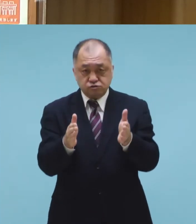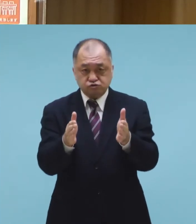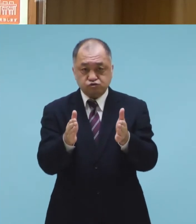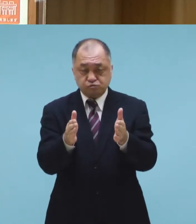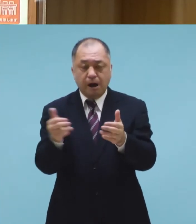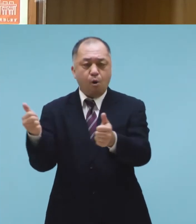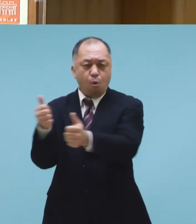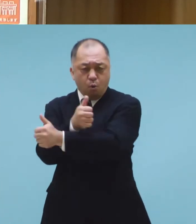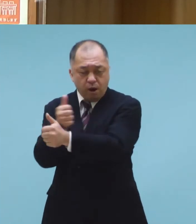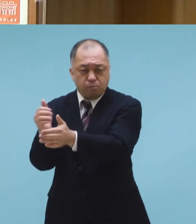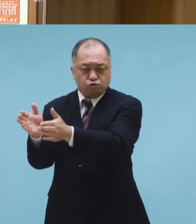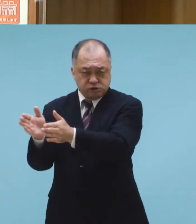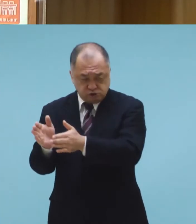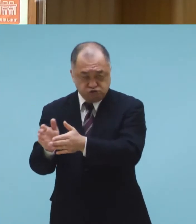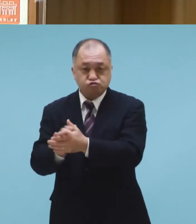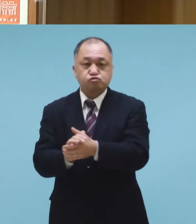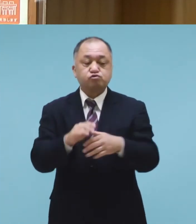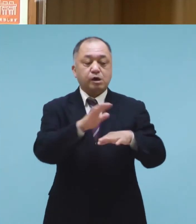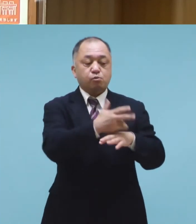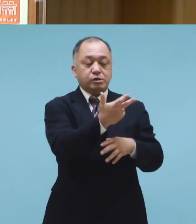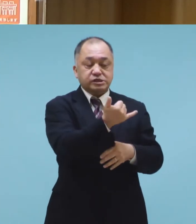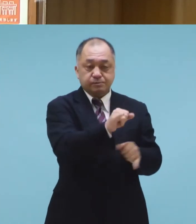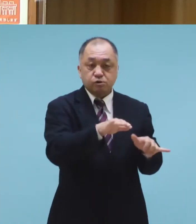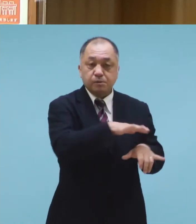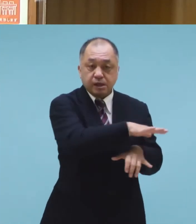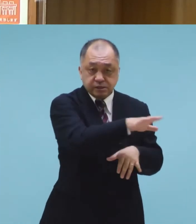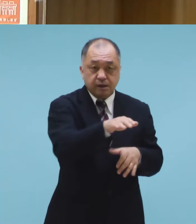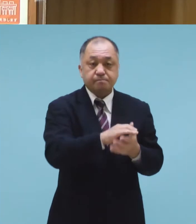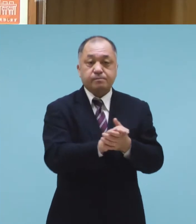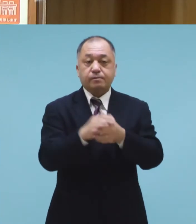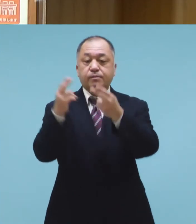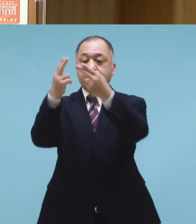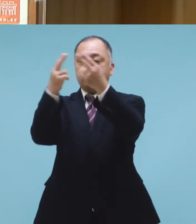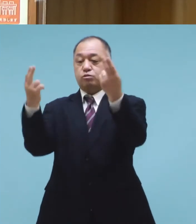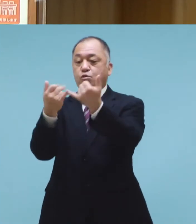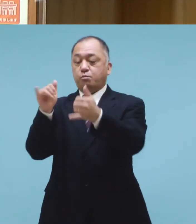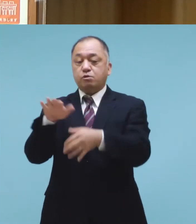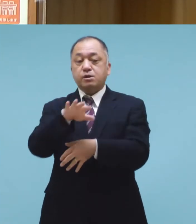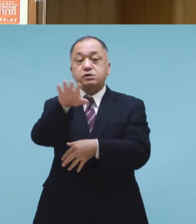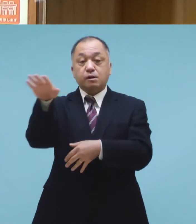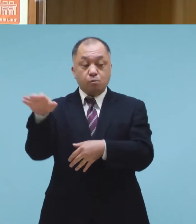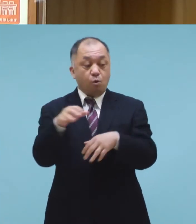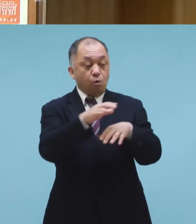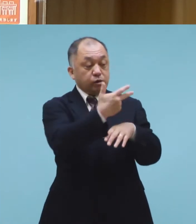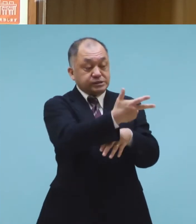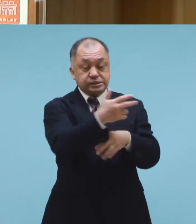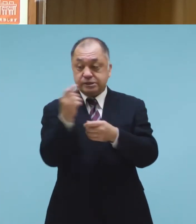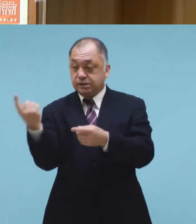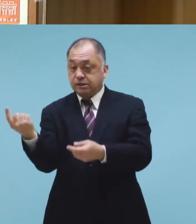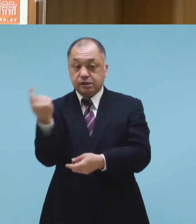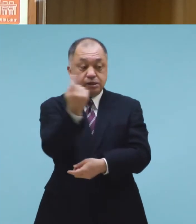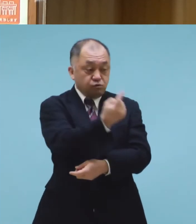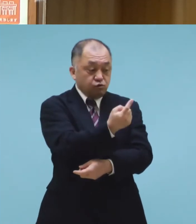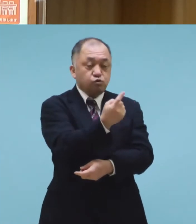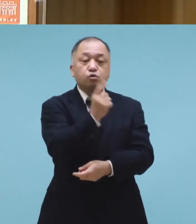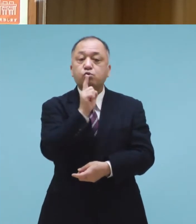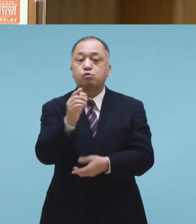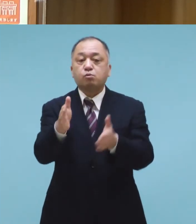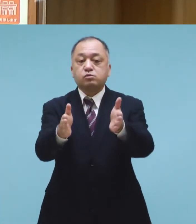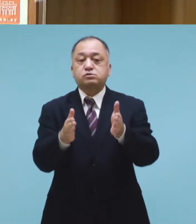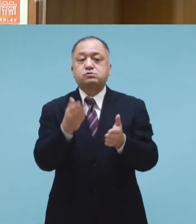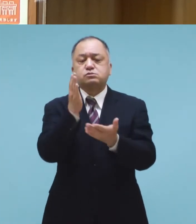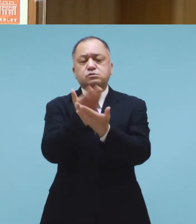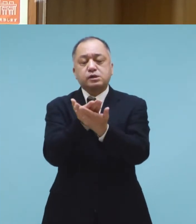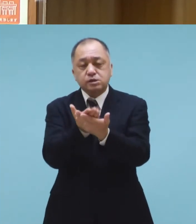往来の自粛、これ札幌市民の皆さん、そして道民の皆様には札幌にお越しになるということを、そもそも自粛してくださ